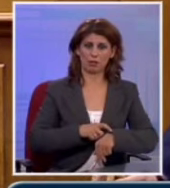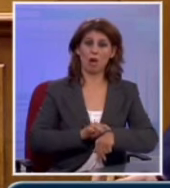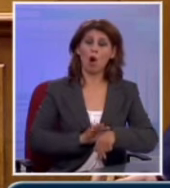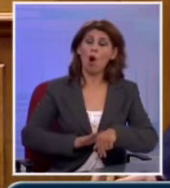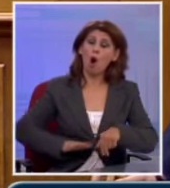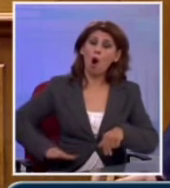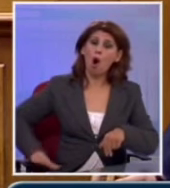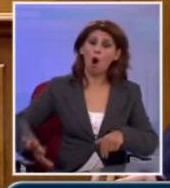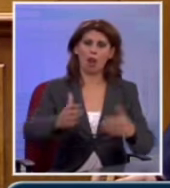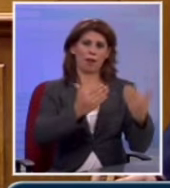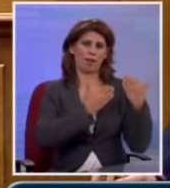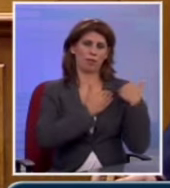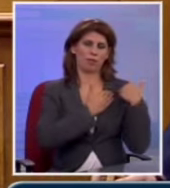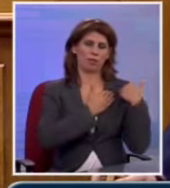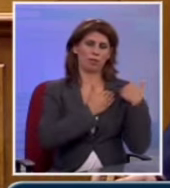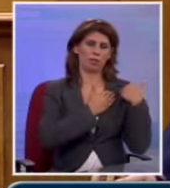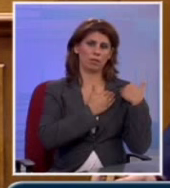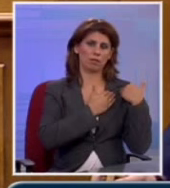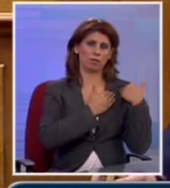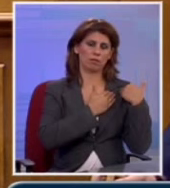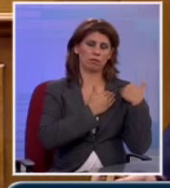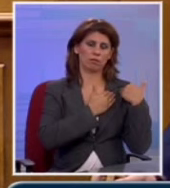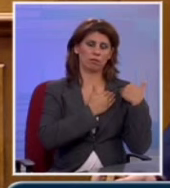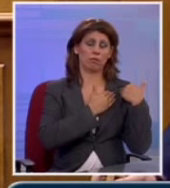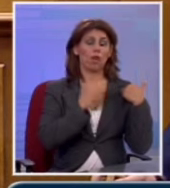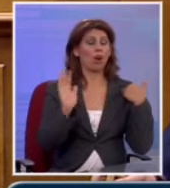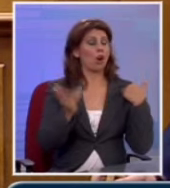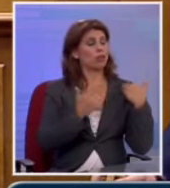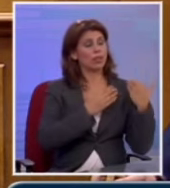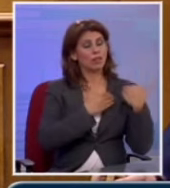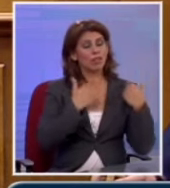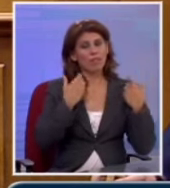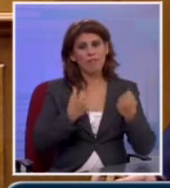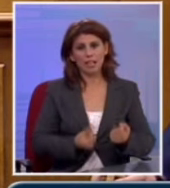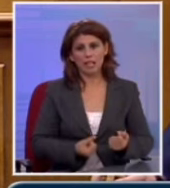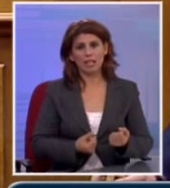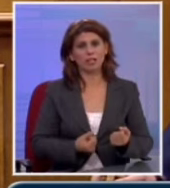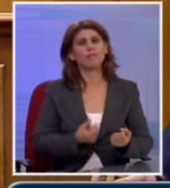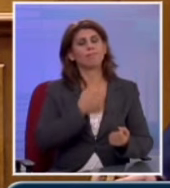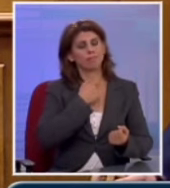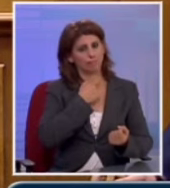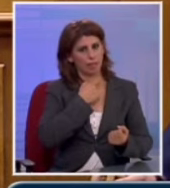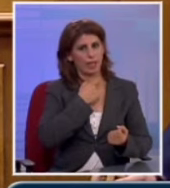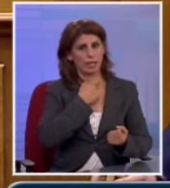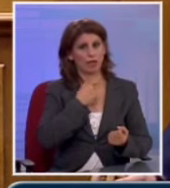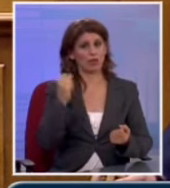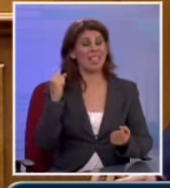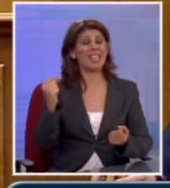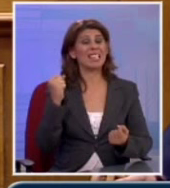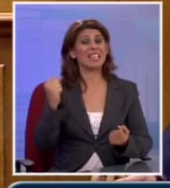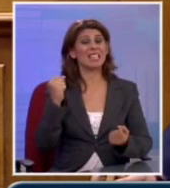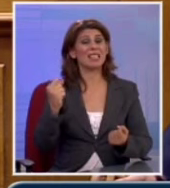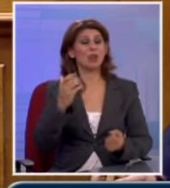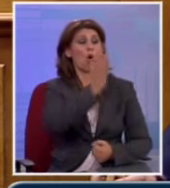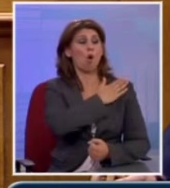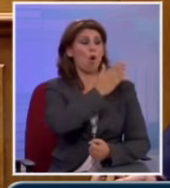Όλοι αναλαμβάνουμε τις ευθύνες μας. Και όταν οι ευθύνες είναι βαριές, χρειάζονται ισχυρούς ώμους